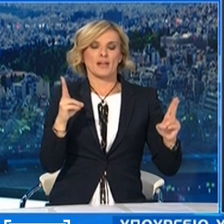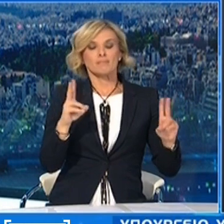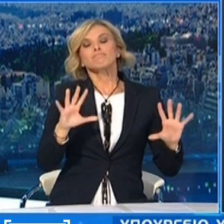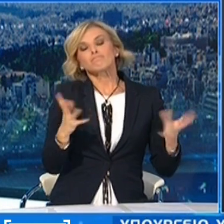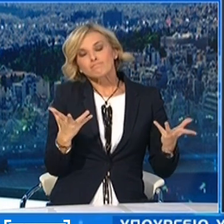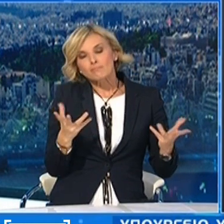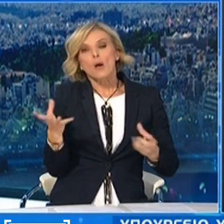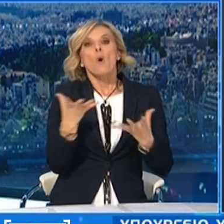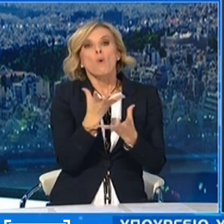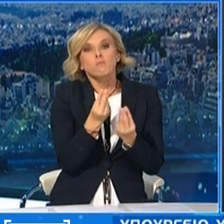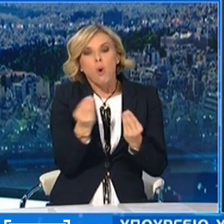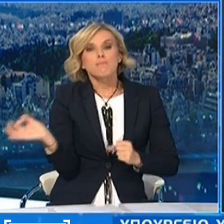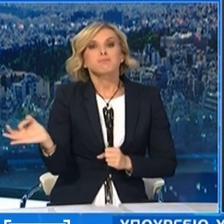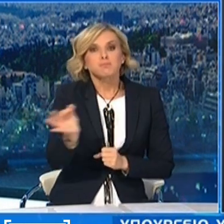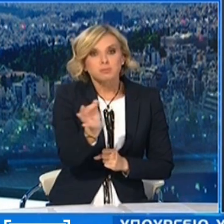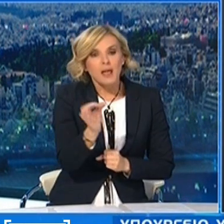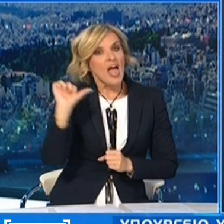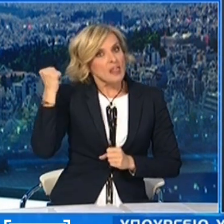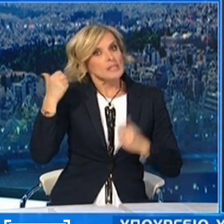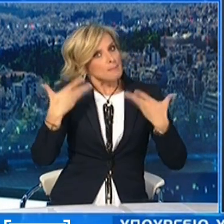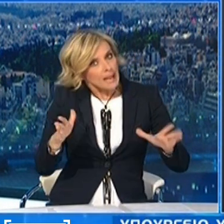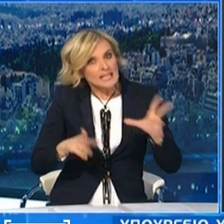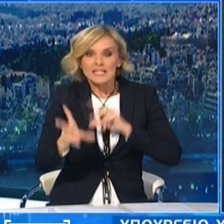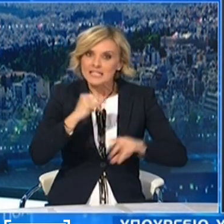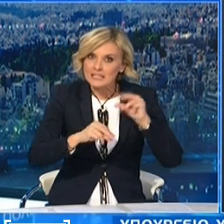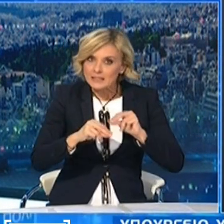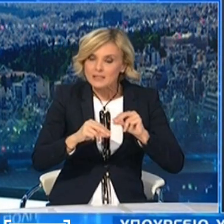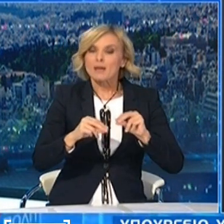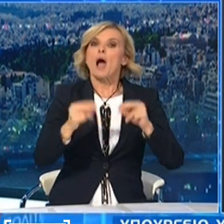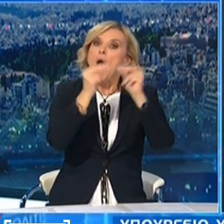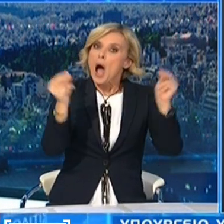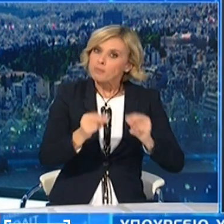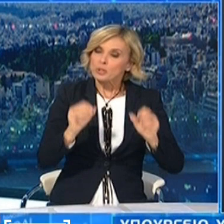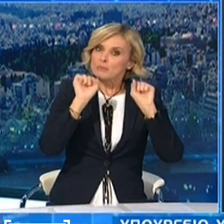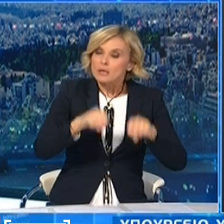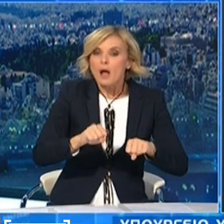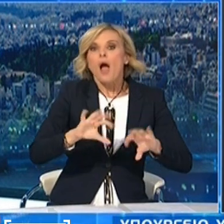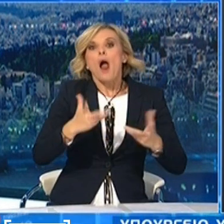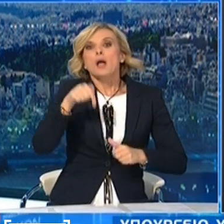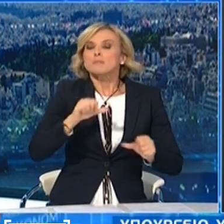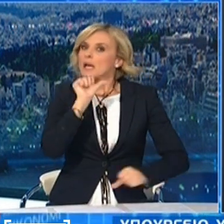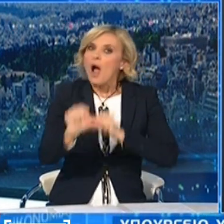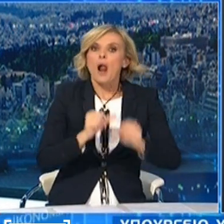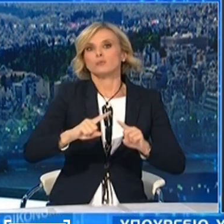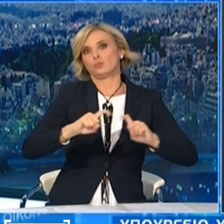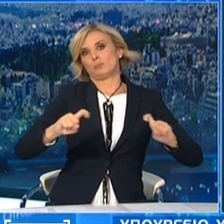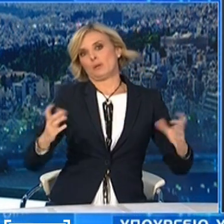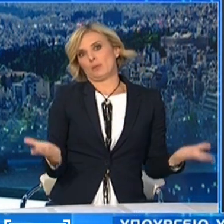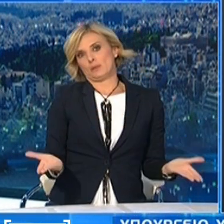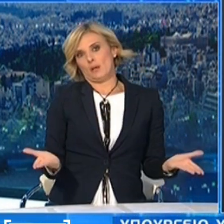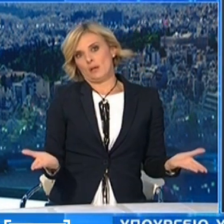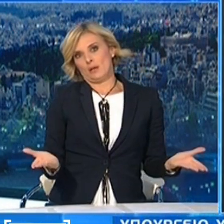λιγότερο. Το τι συζητιέται στην Επιτροπή, έχουμε την πολυτέλεια να έχουμε